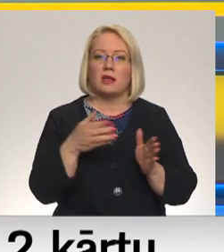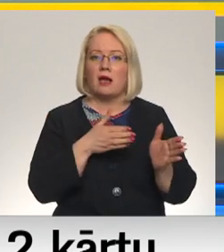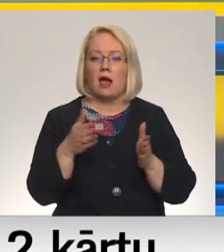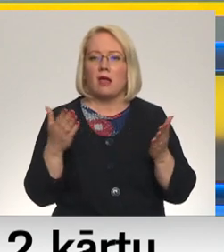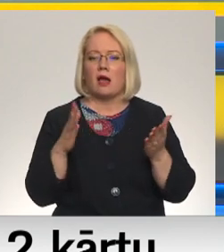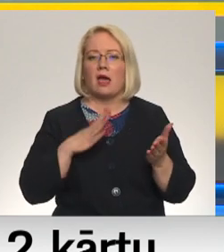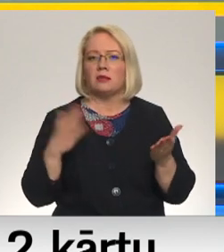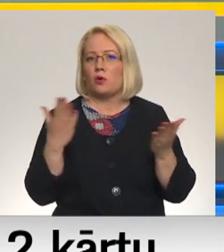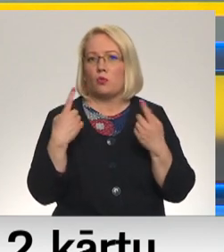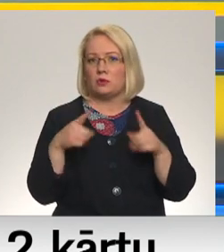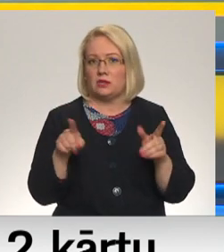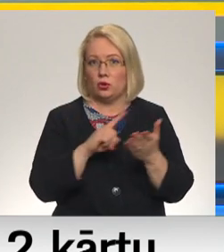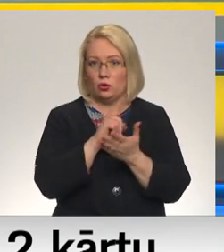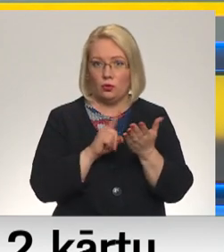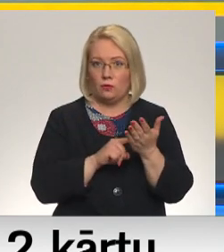gaidīt citu?